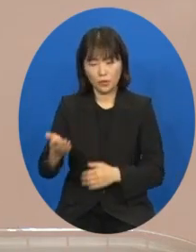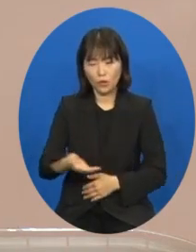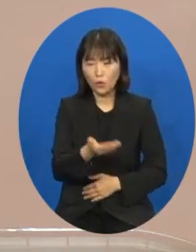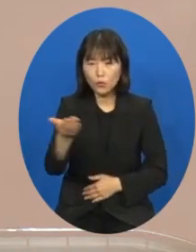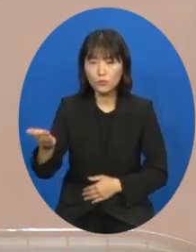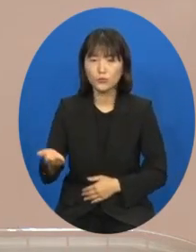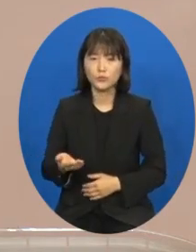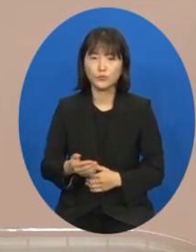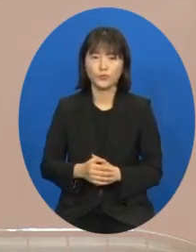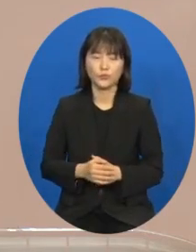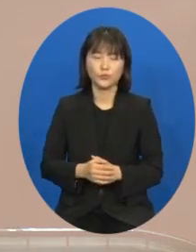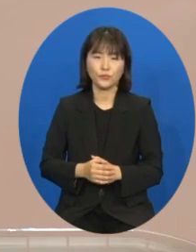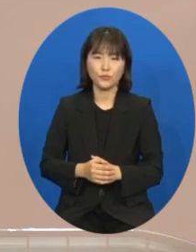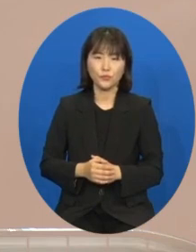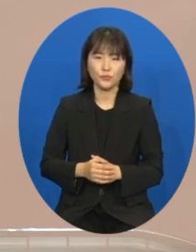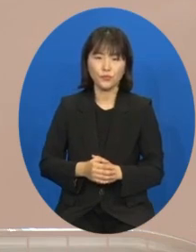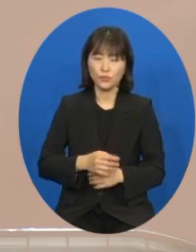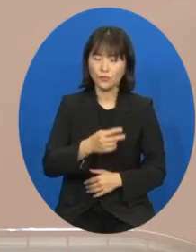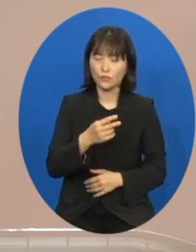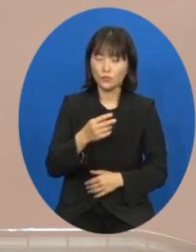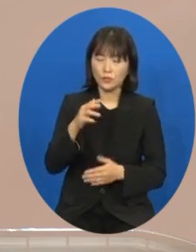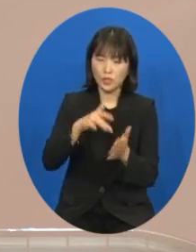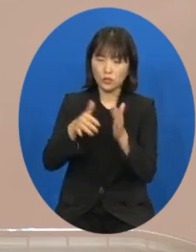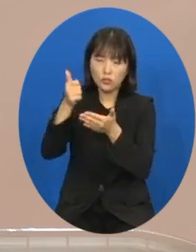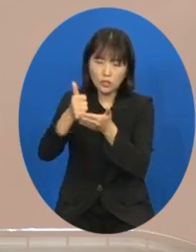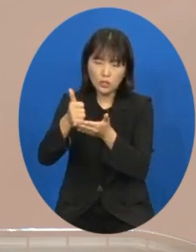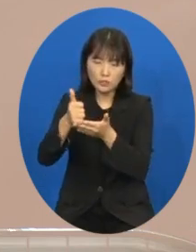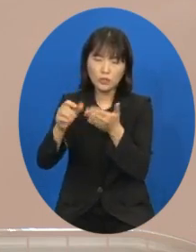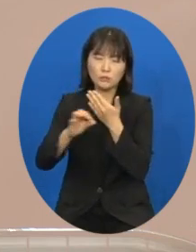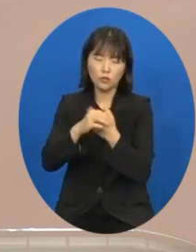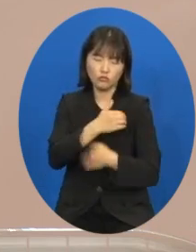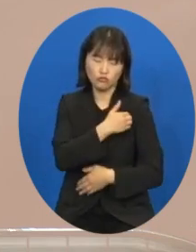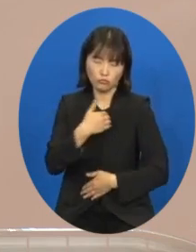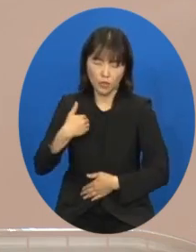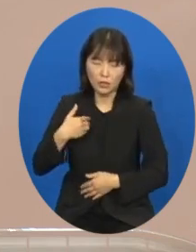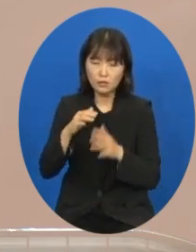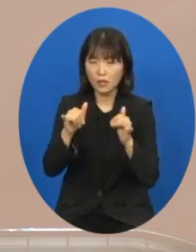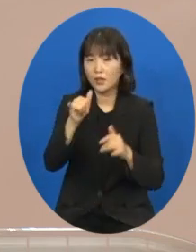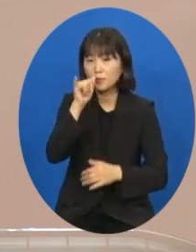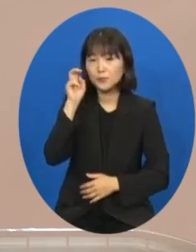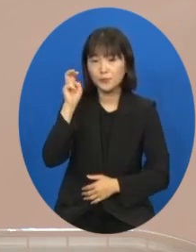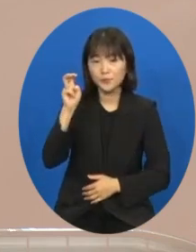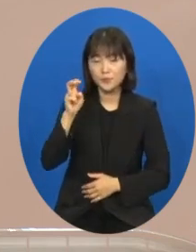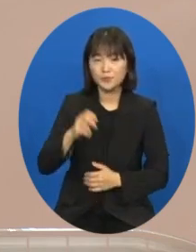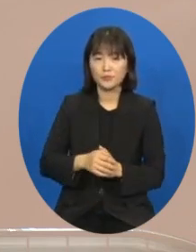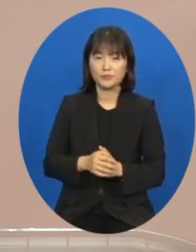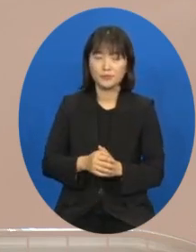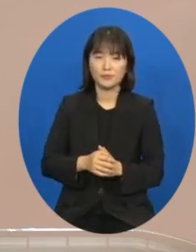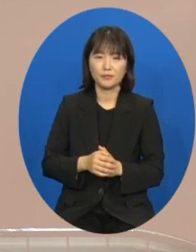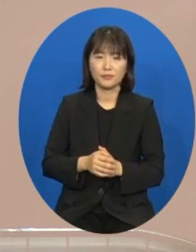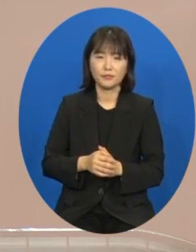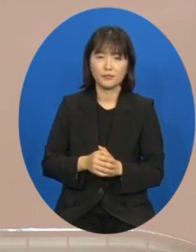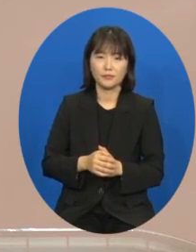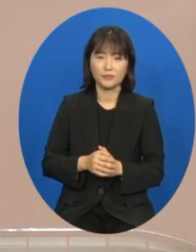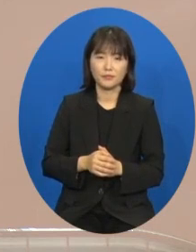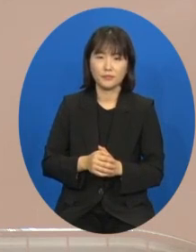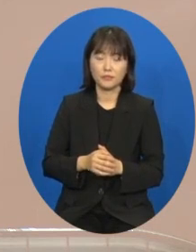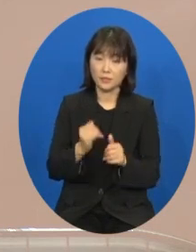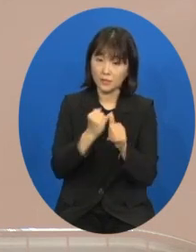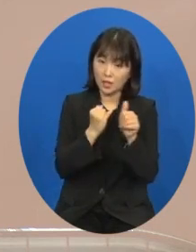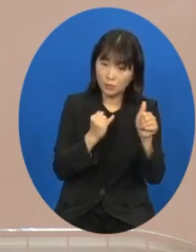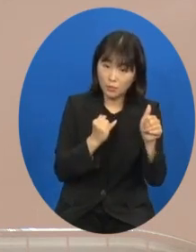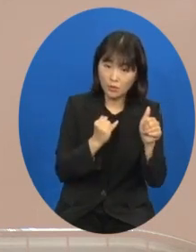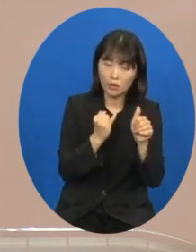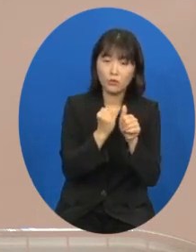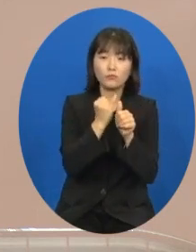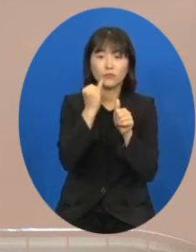여러분들도 그분이면 충분하다 이런 사람이 있을 거예요. 남편이 그렇습니까? 그럴 수 있죠.